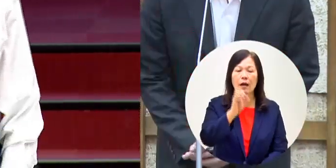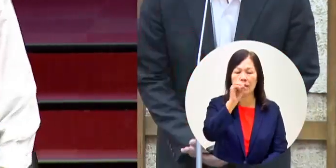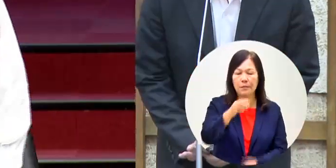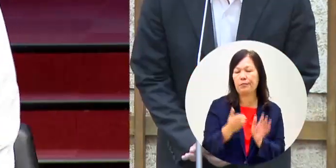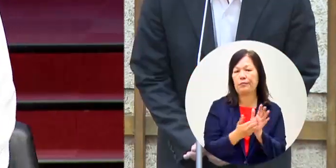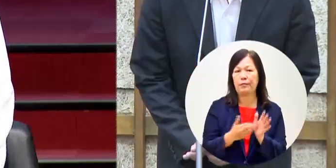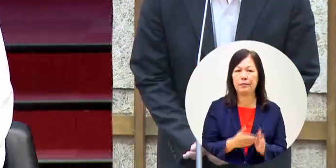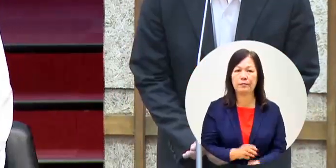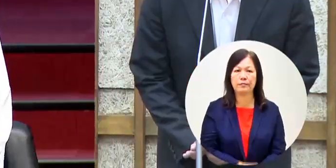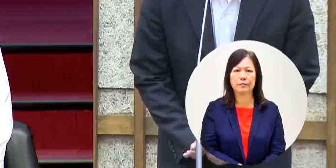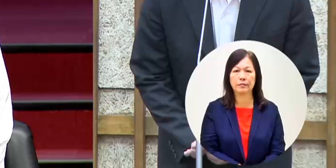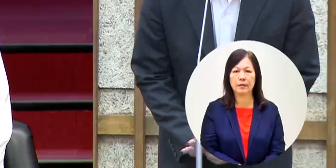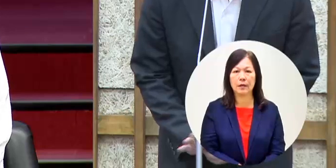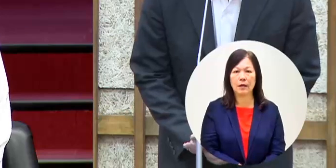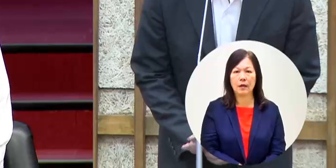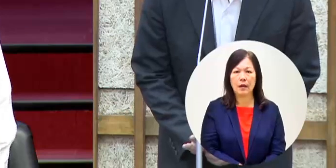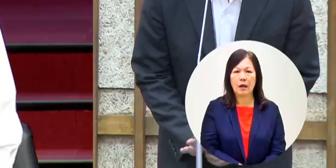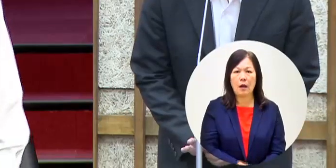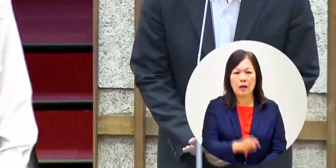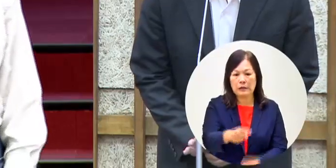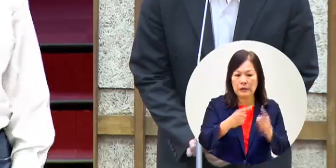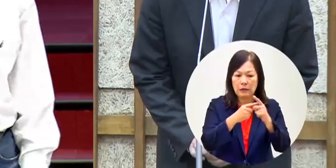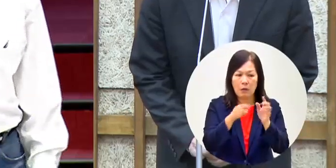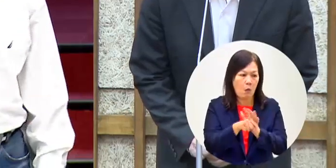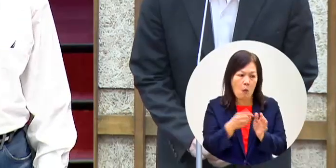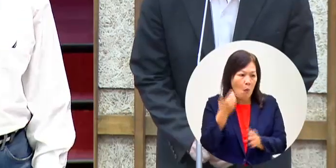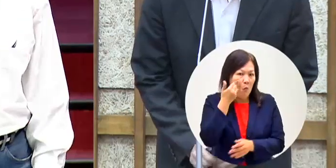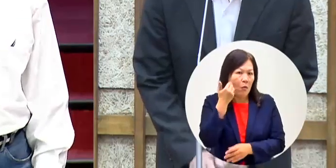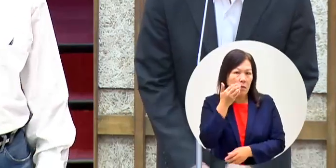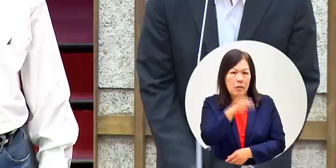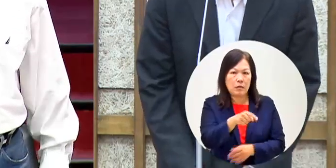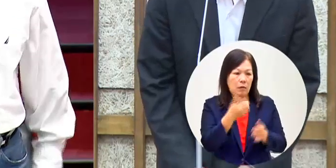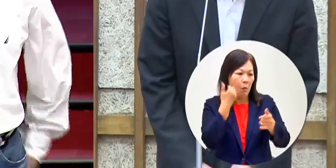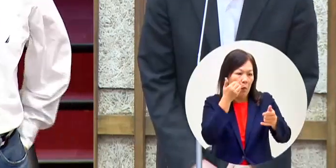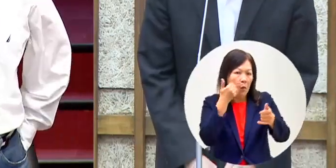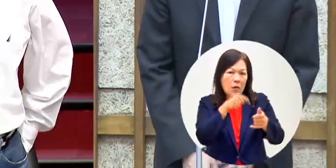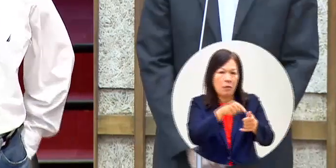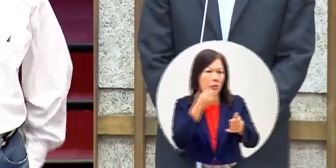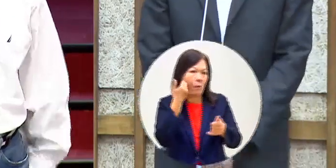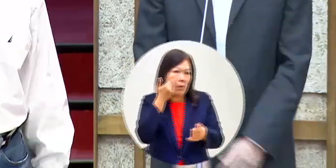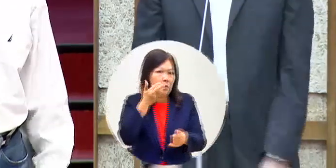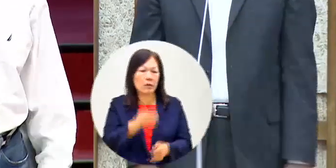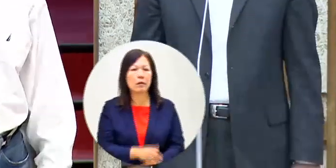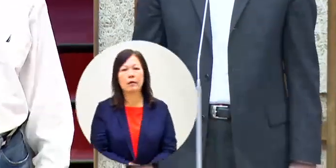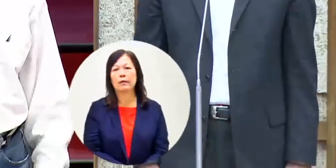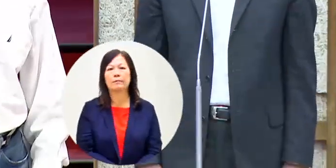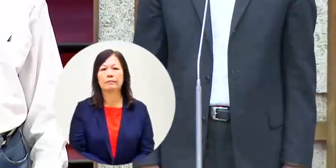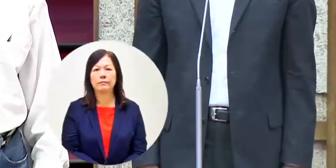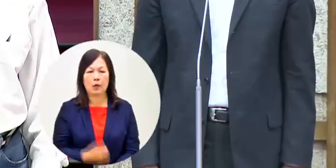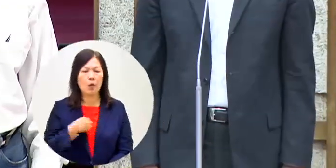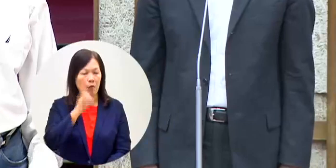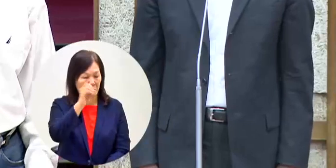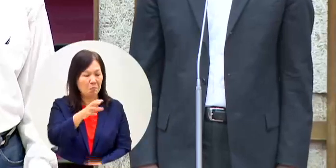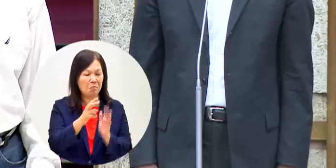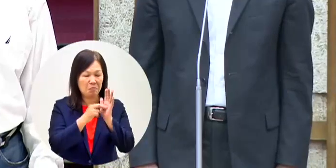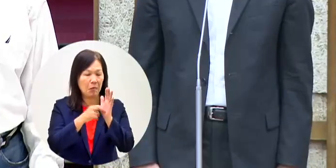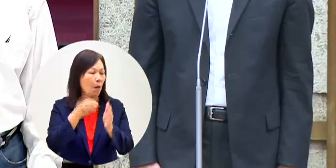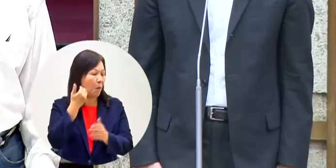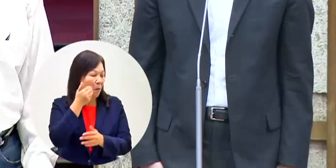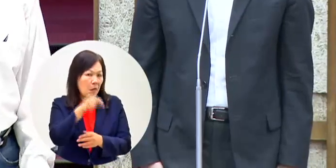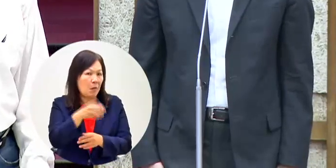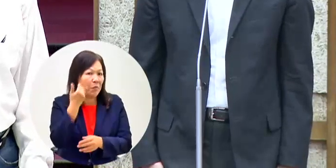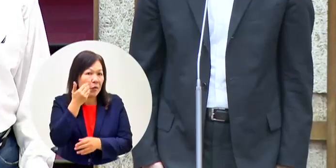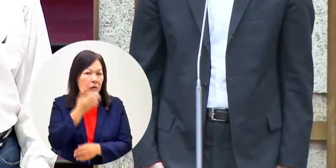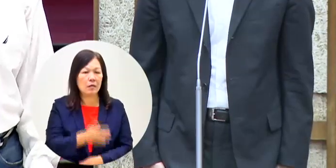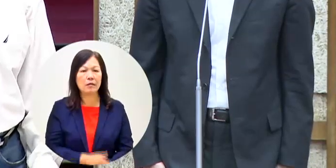个人我不认识，这个人我真的不认识。我跟你演报告。 不认识啊，对啊。